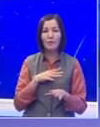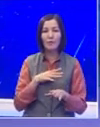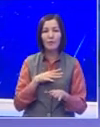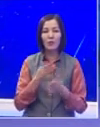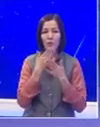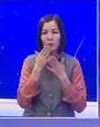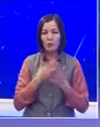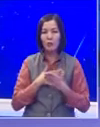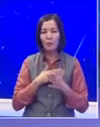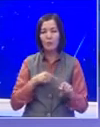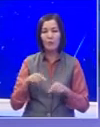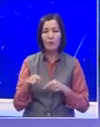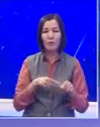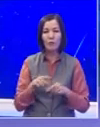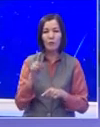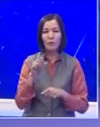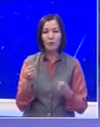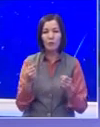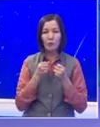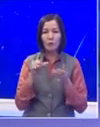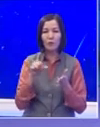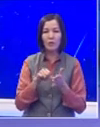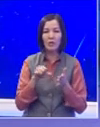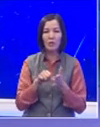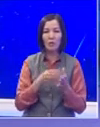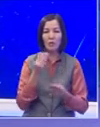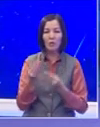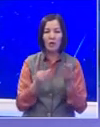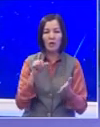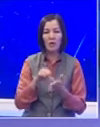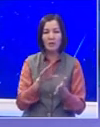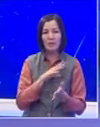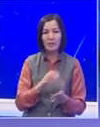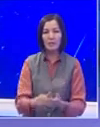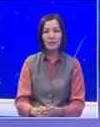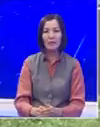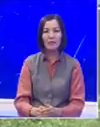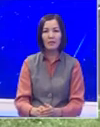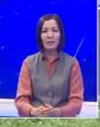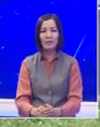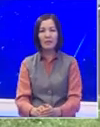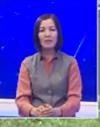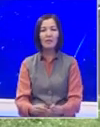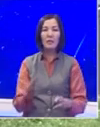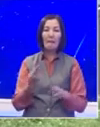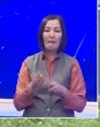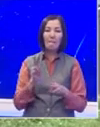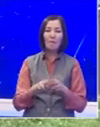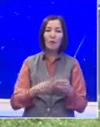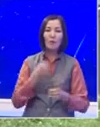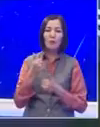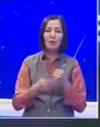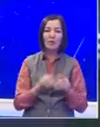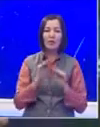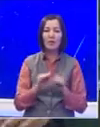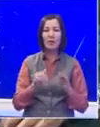десе, ішкен асын жерге қоятын 100-ге жуық жеткіншек жасыл алаңда бақтарын сынады. Бұл аяқ доп додасы биылғы